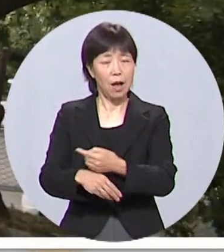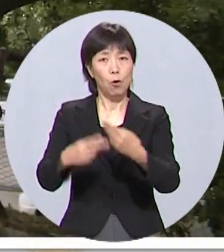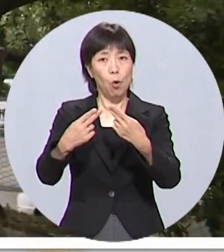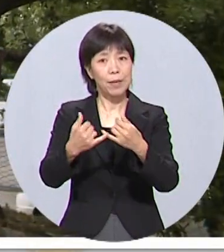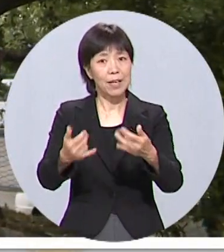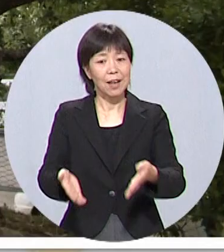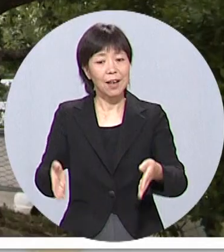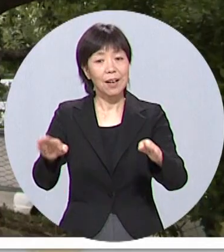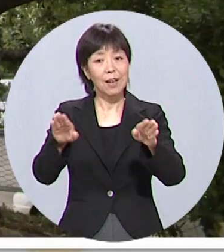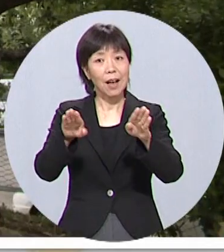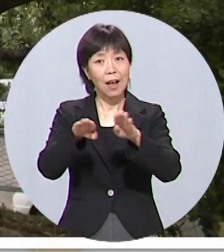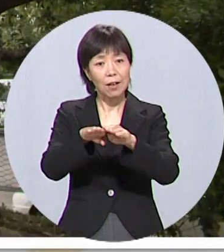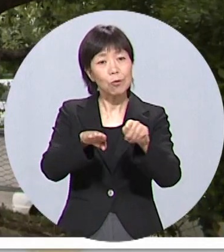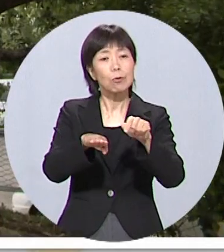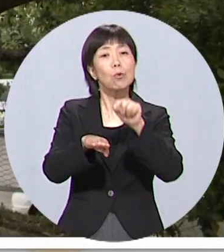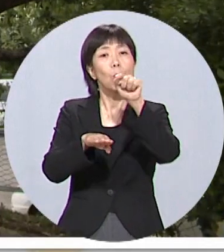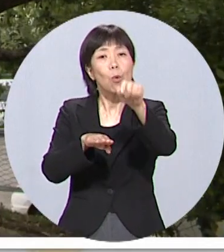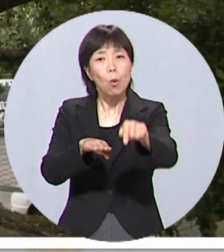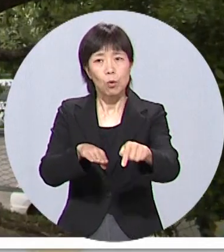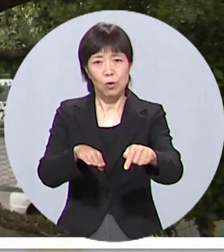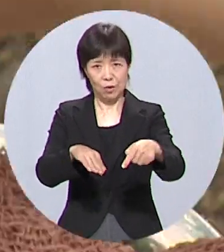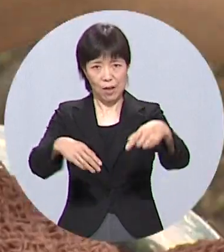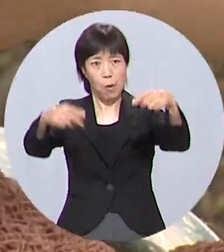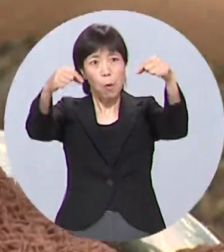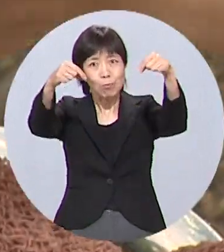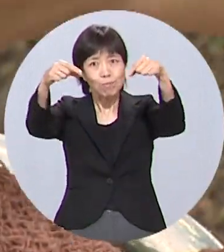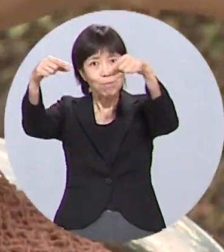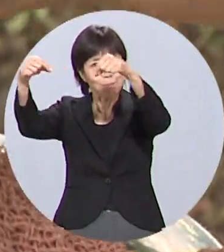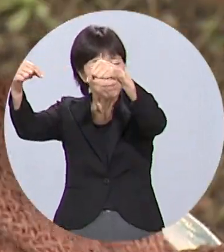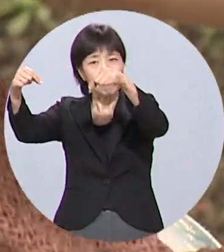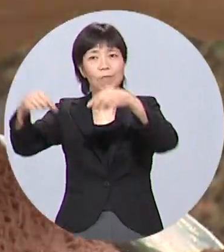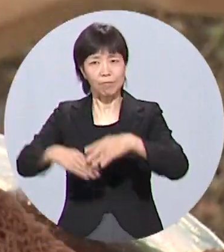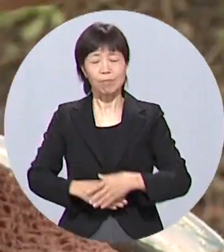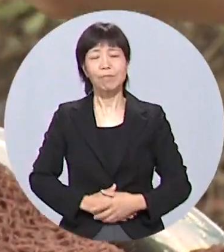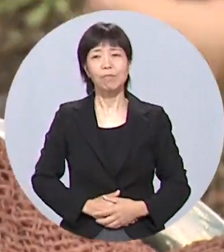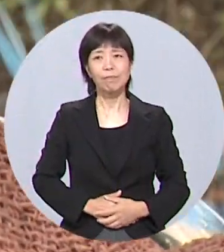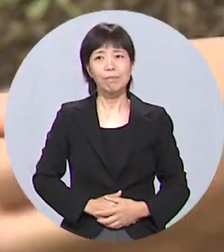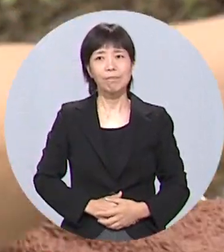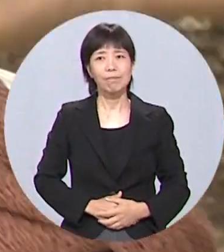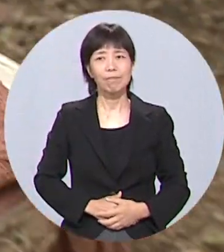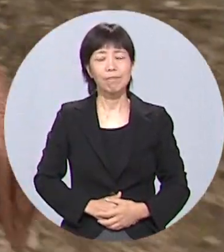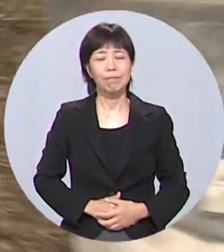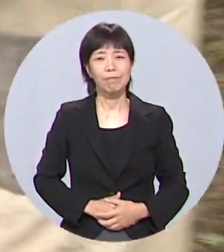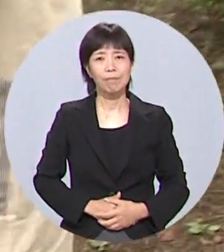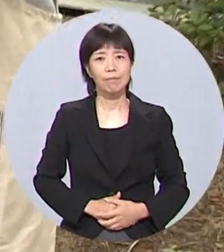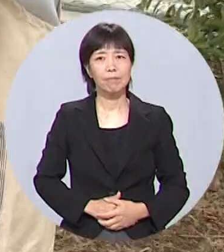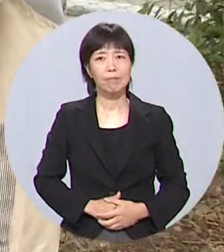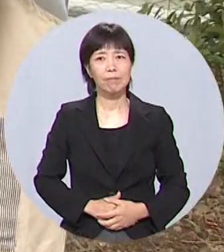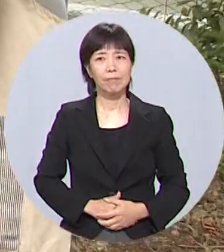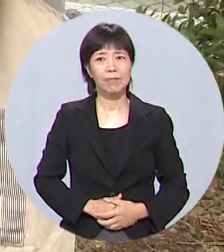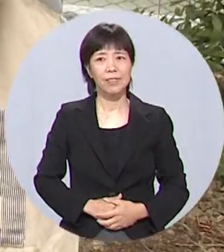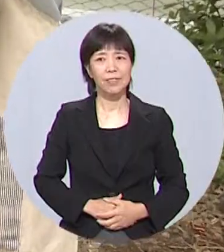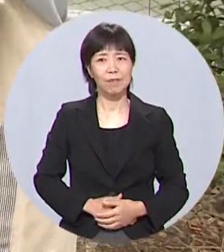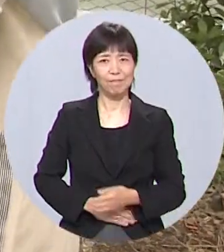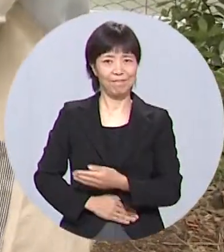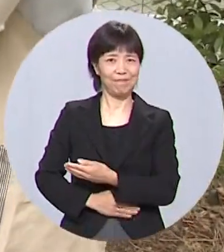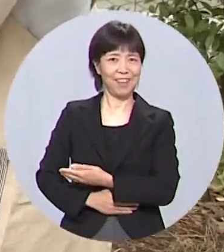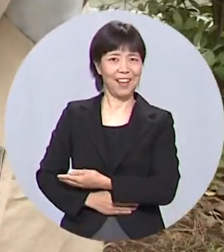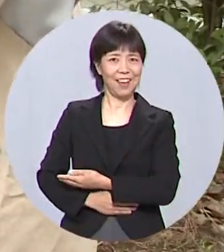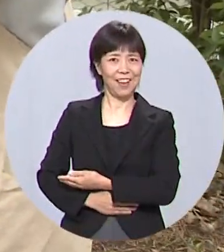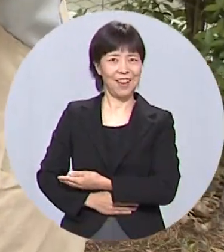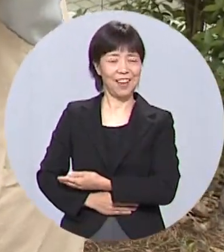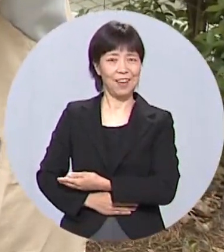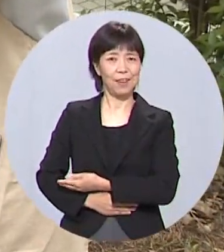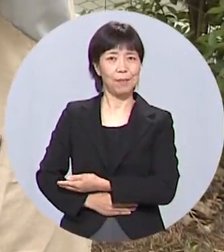館の一角で干させていただきます。 はい、できました、 はい、はい、はい、では広げてみましょう、 はい、 はい、